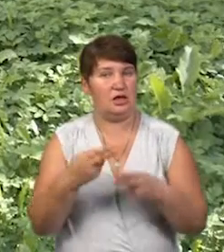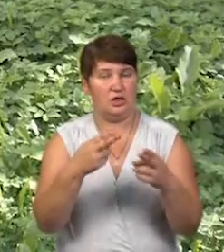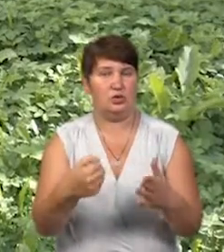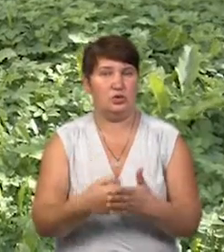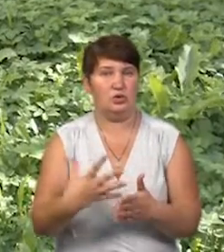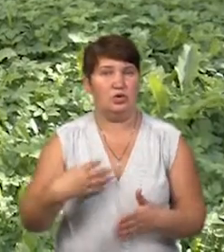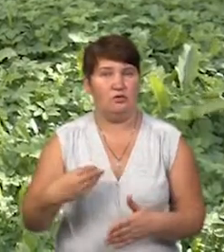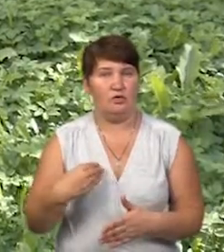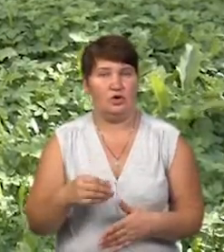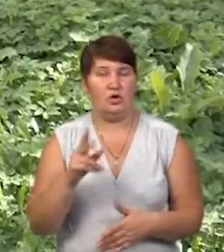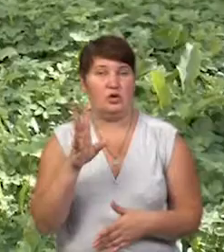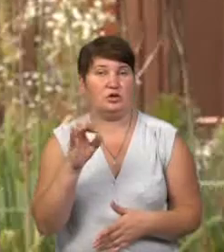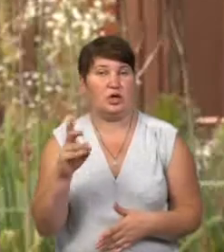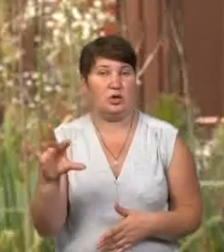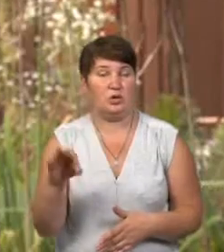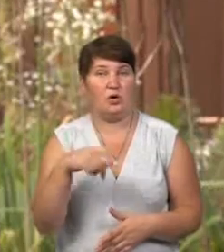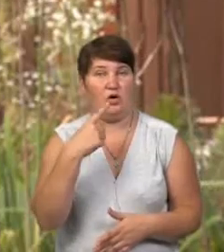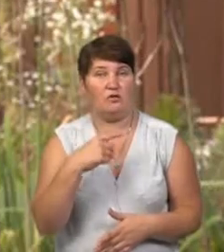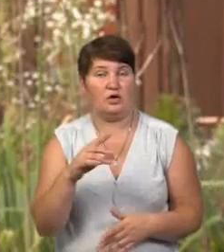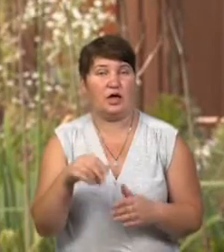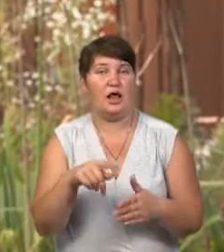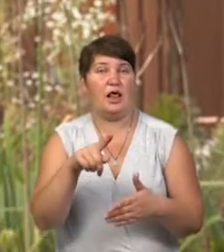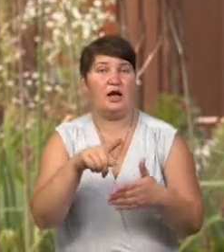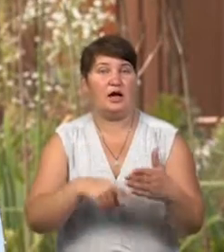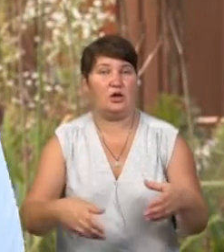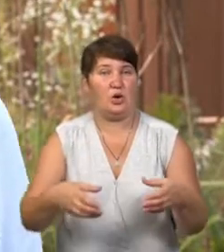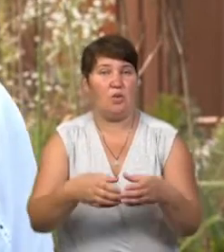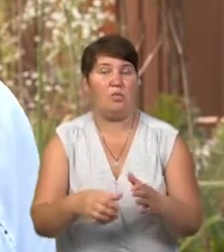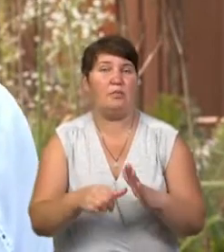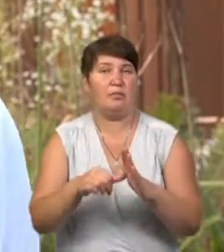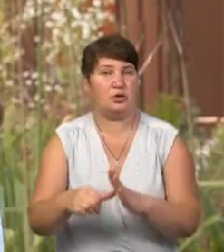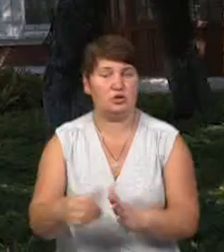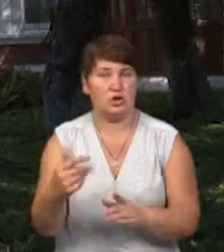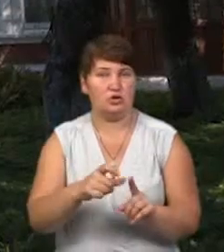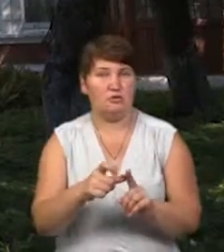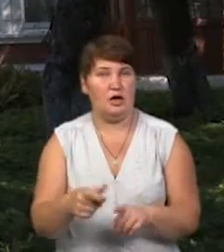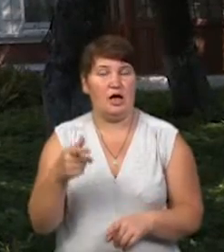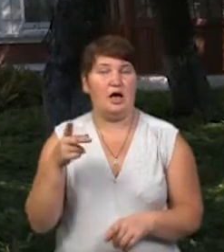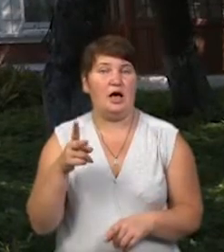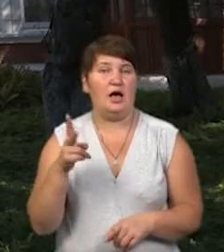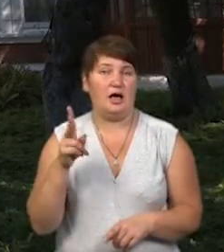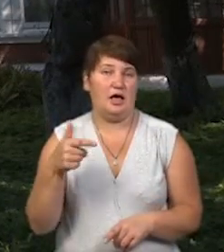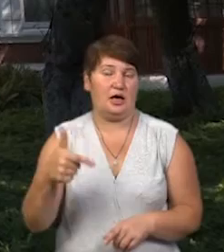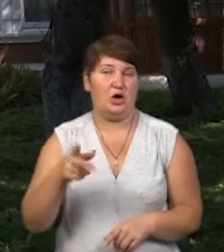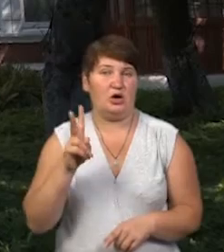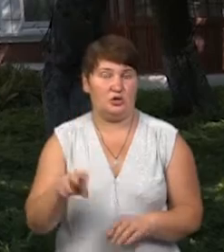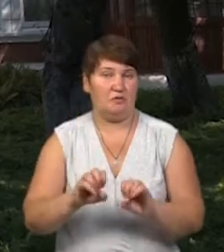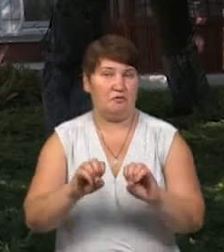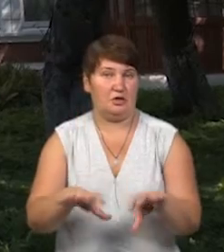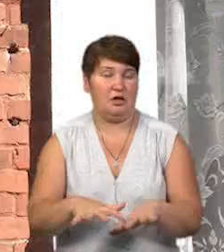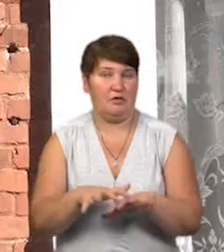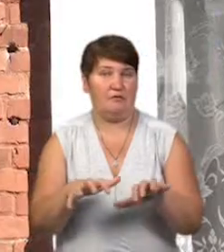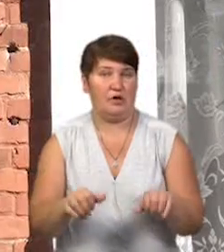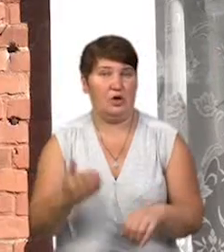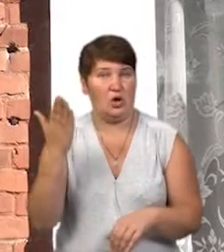Станіслава Колосенко каже, що її релігійну громаду утискають. За її словами, греко-католикам і православним віддали у власність колишнє радянське